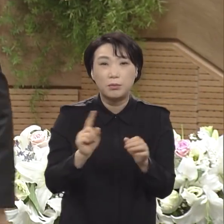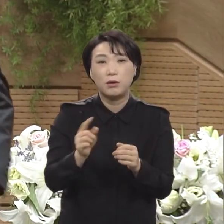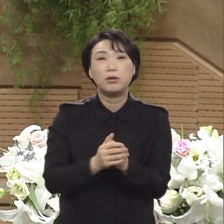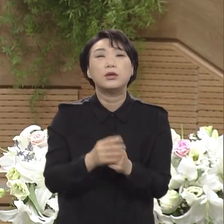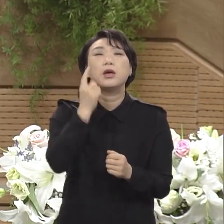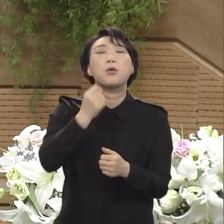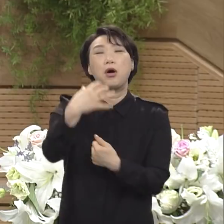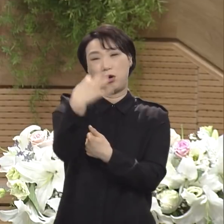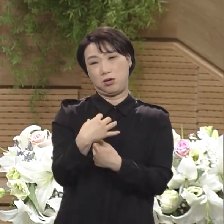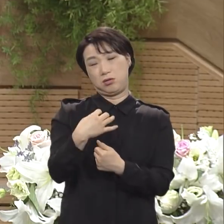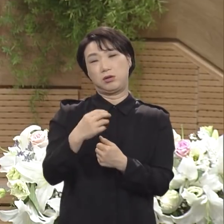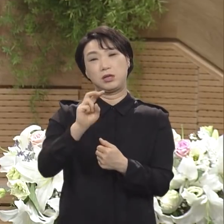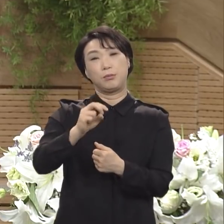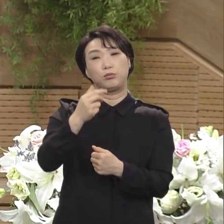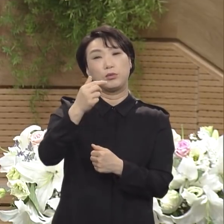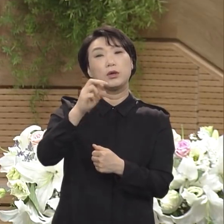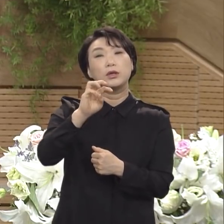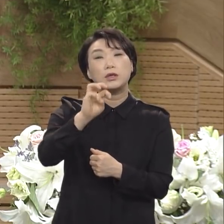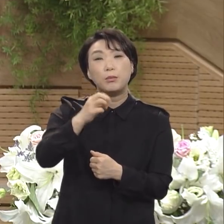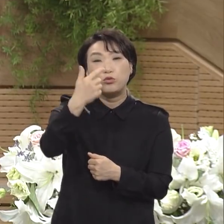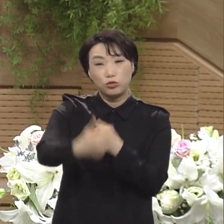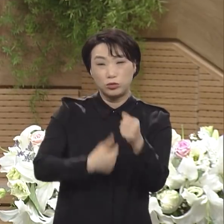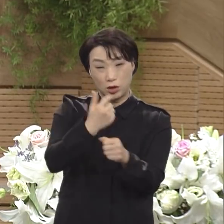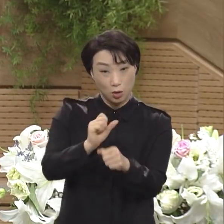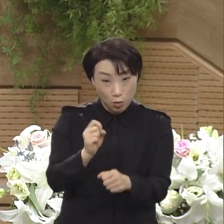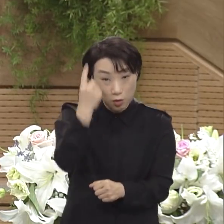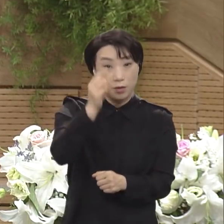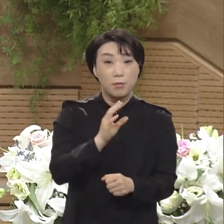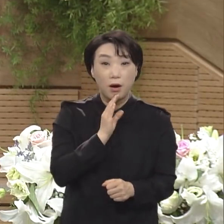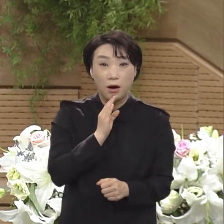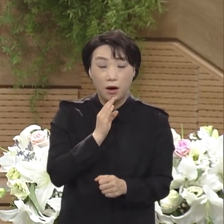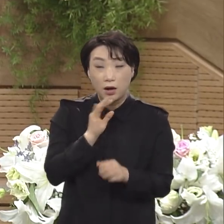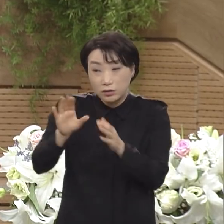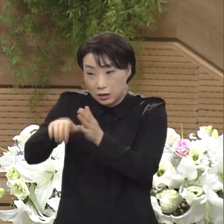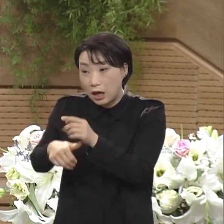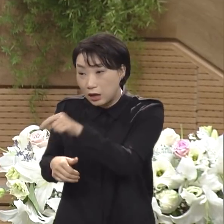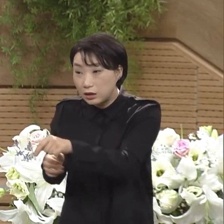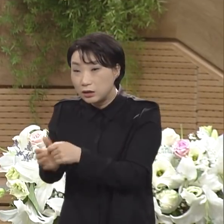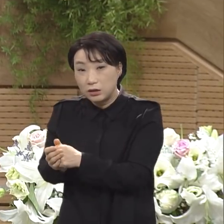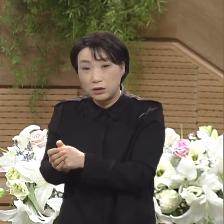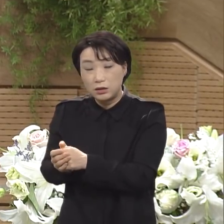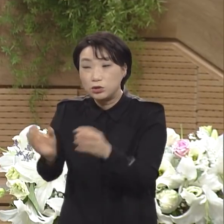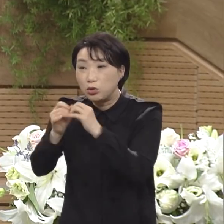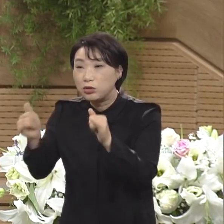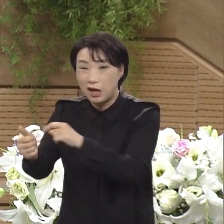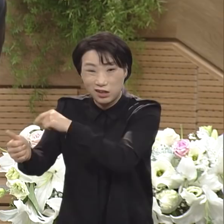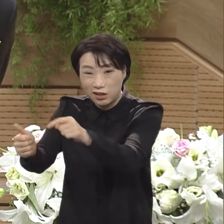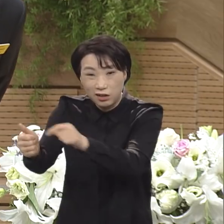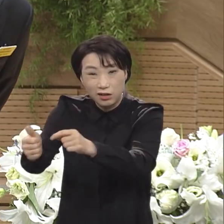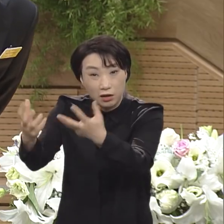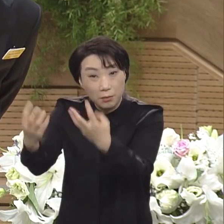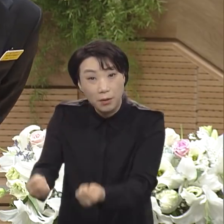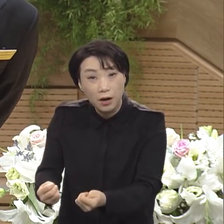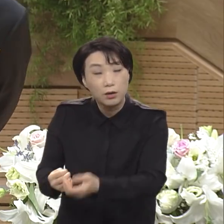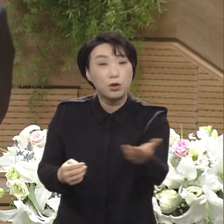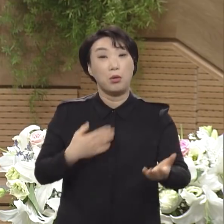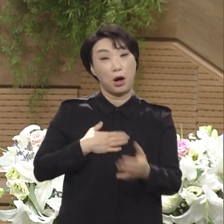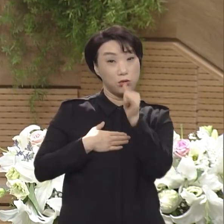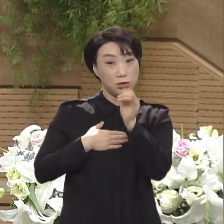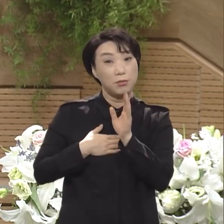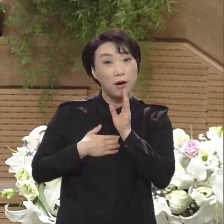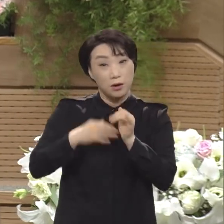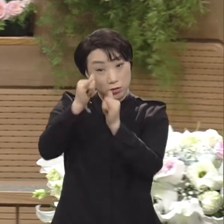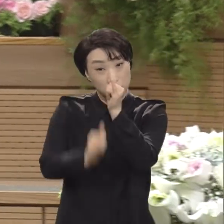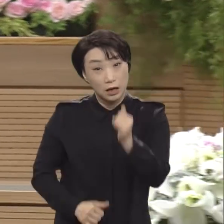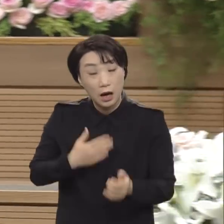벌어졌죠. 그때 선교사들이 그 안에서 죽임을 당하는 현장, 우리가 다 알고 있지 않습니까? 그런